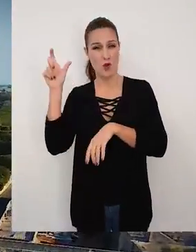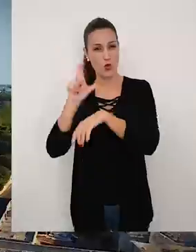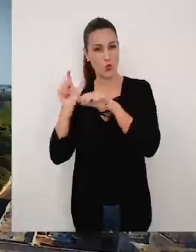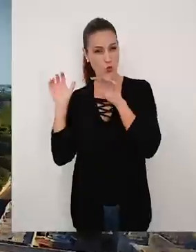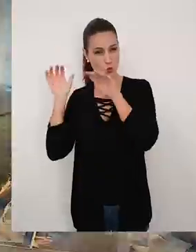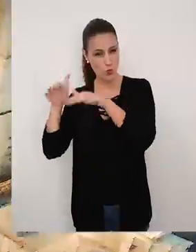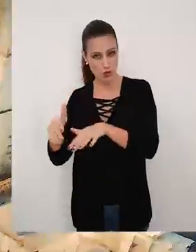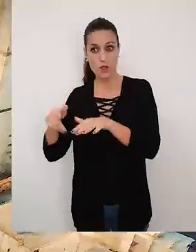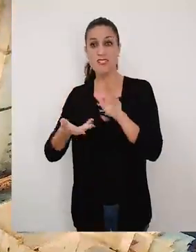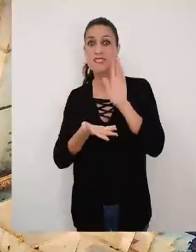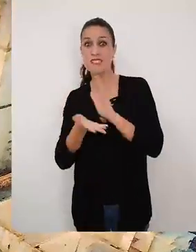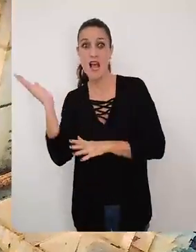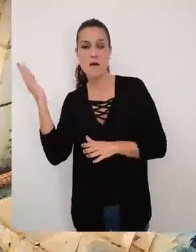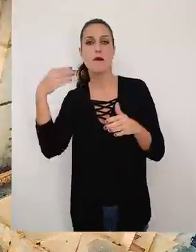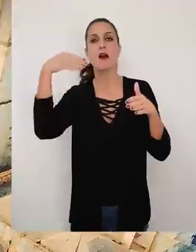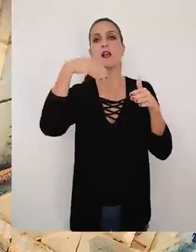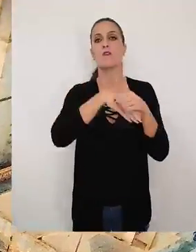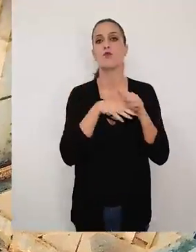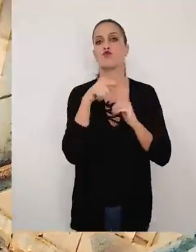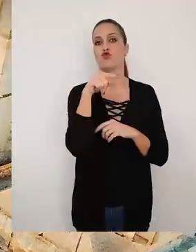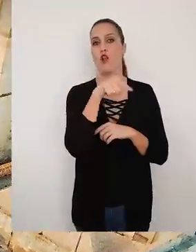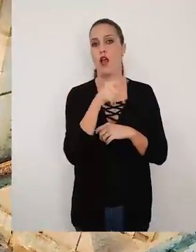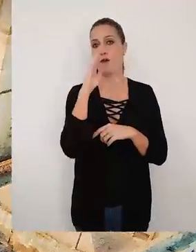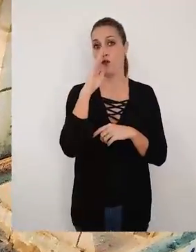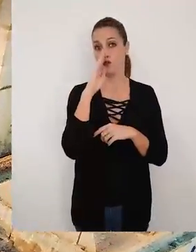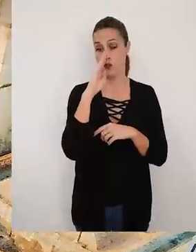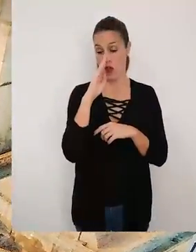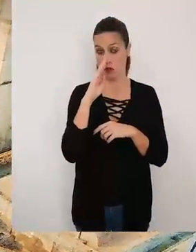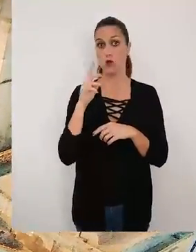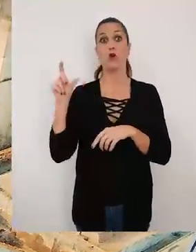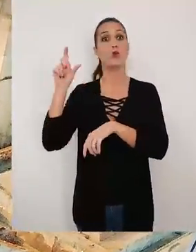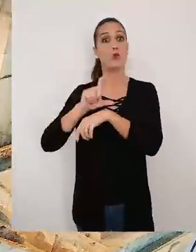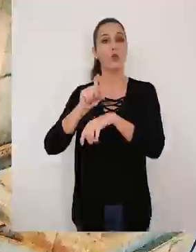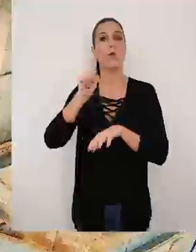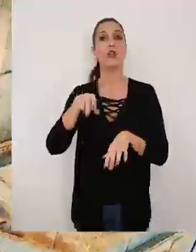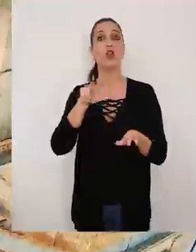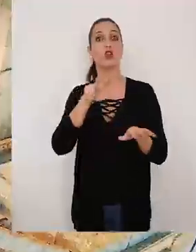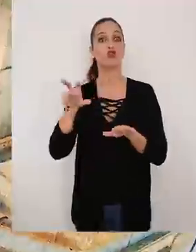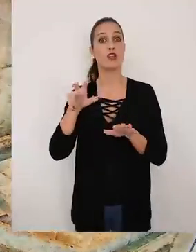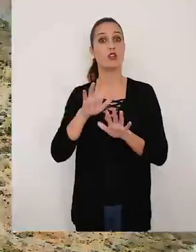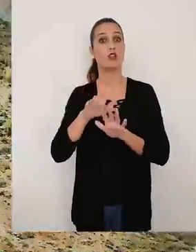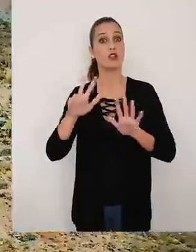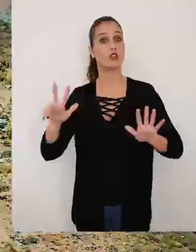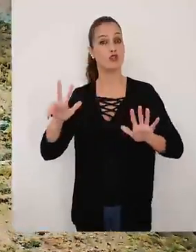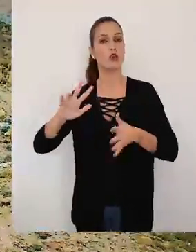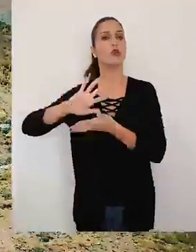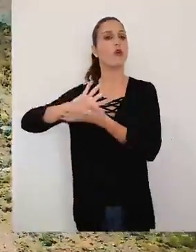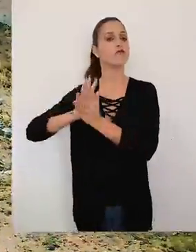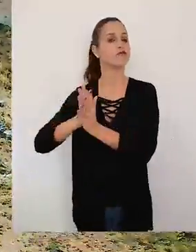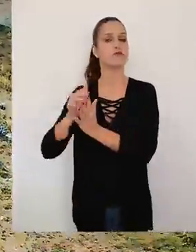delle incursioni turchesche che minacciavano la sede vescovile, poi soppressa nel 1818.